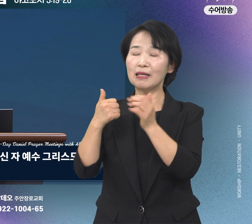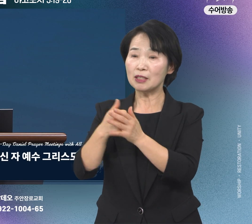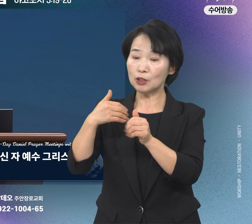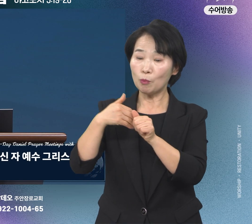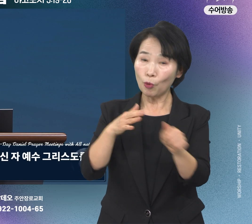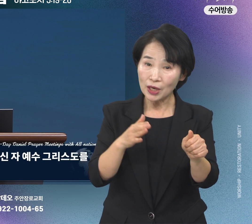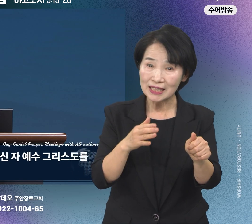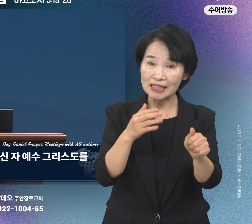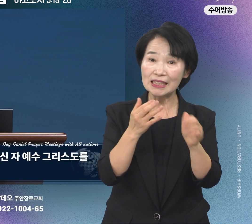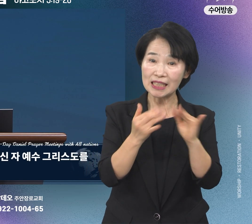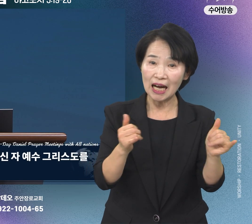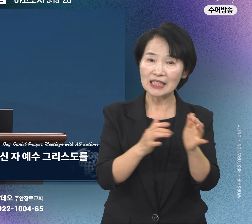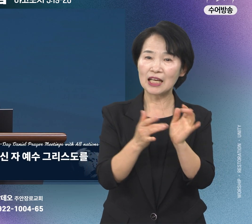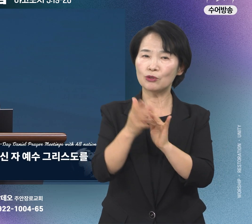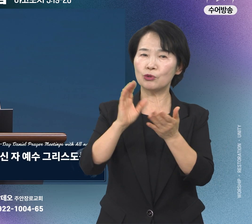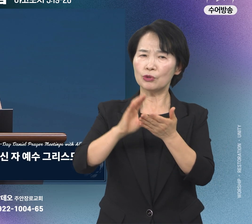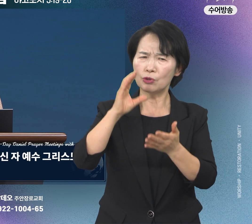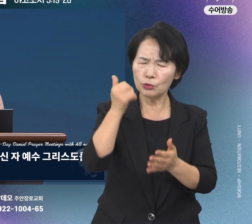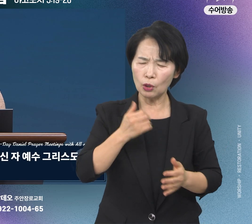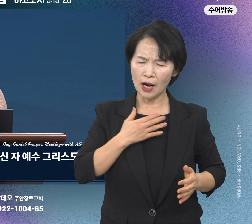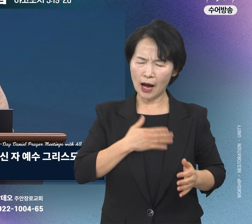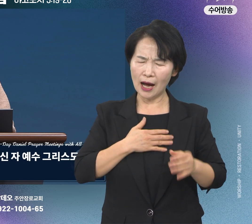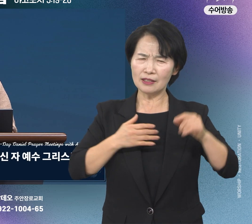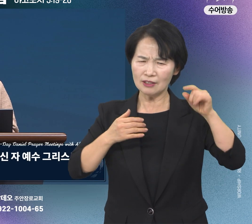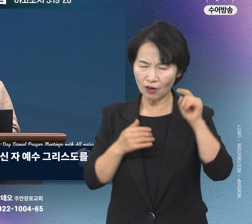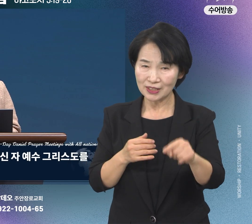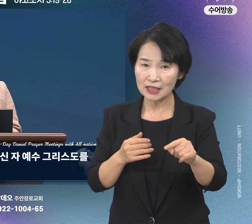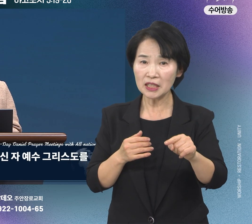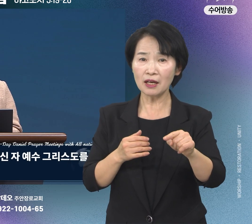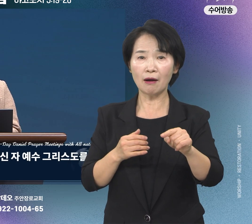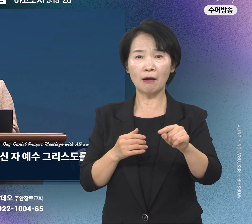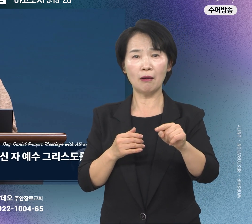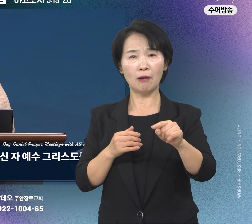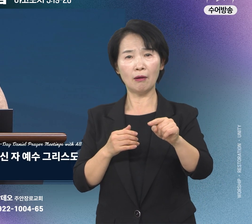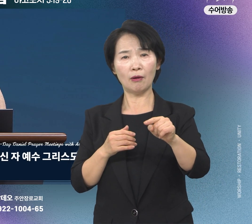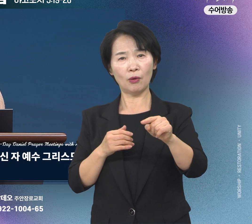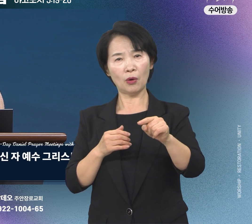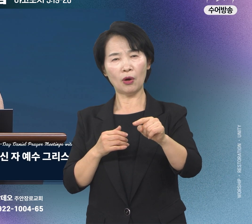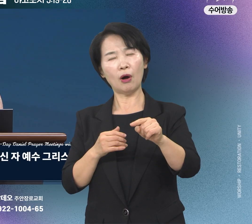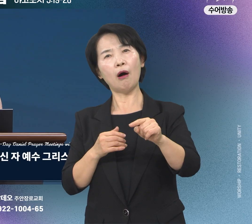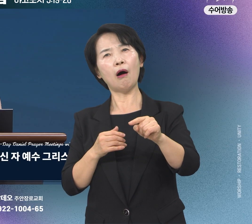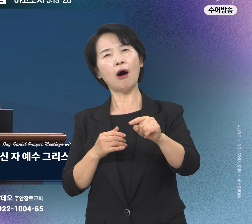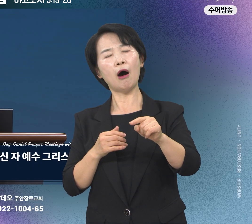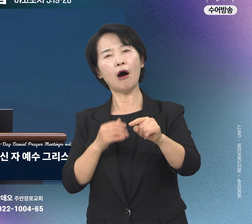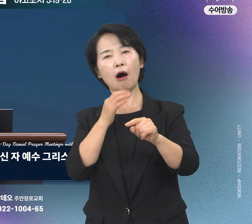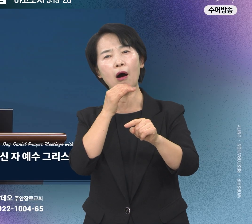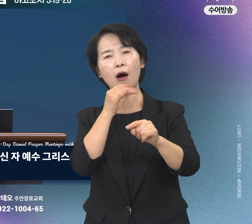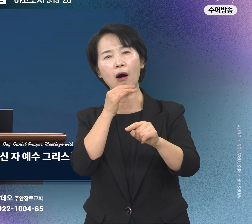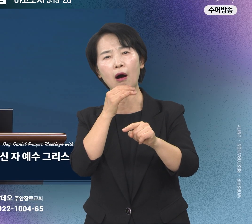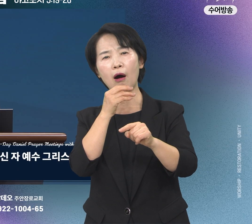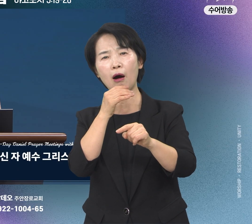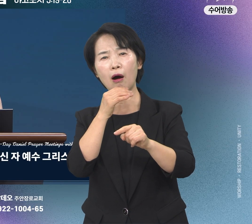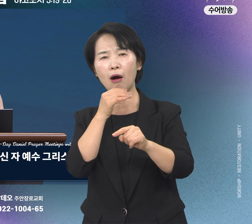그가 보내신 자 예수 그리스도를 아는 것이다. 이런 말씀을 펴보면서